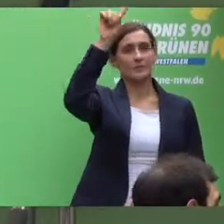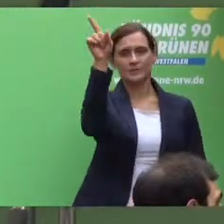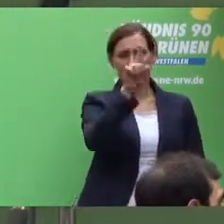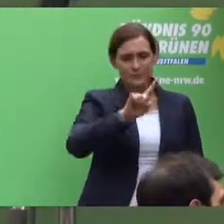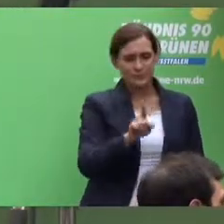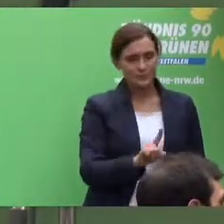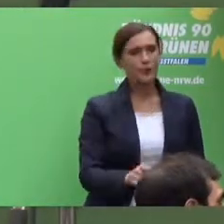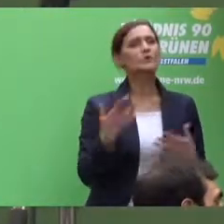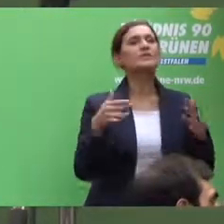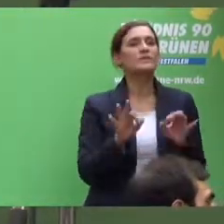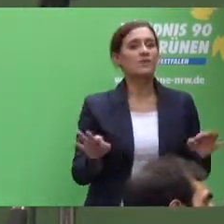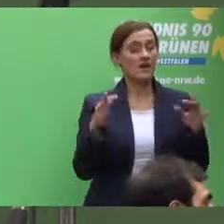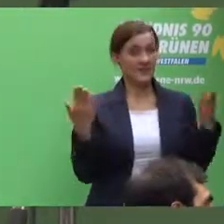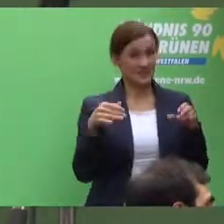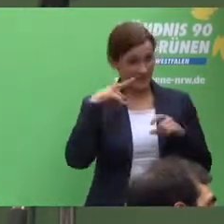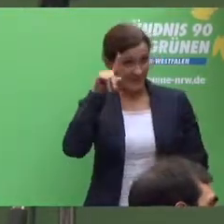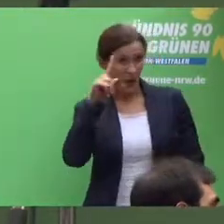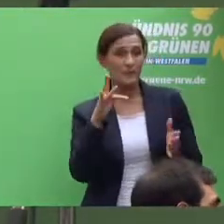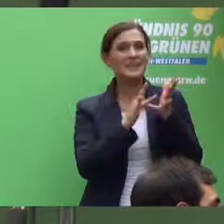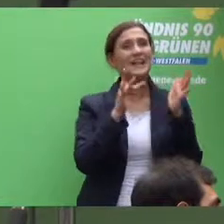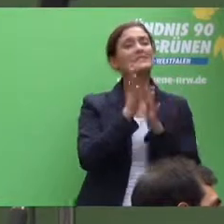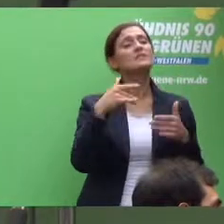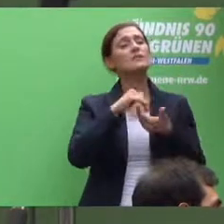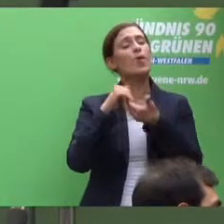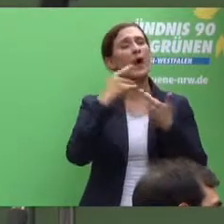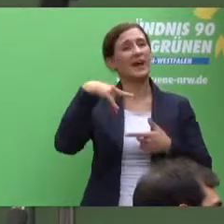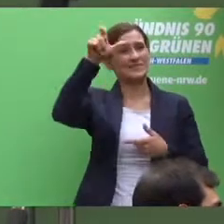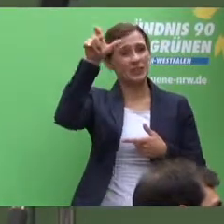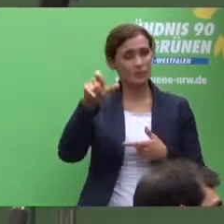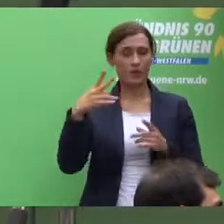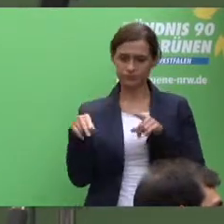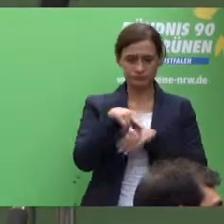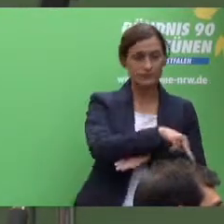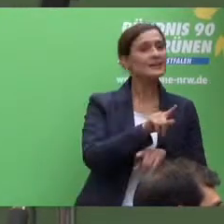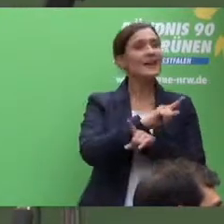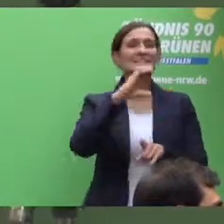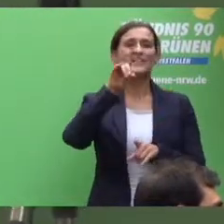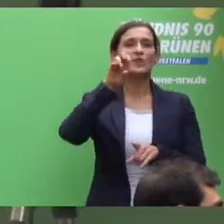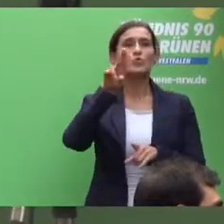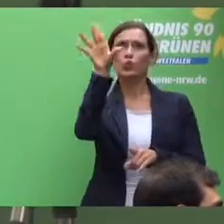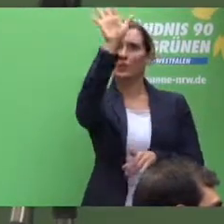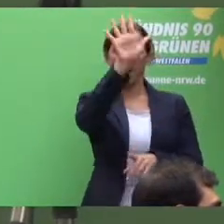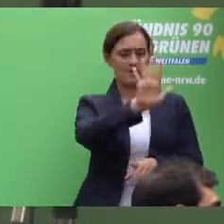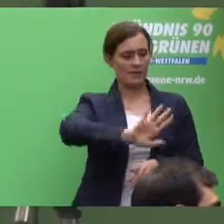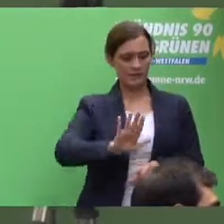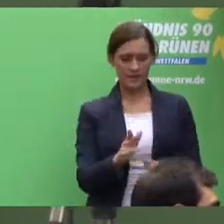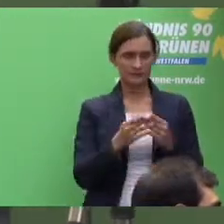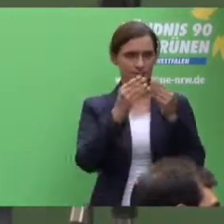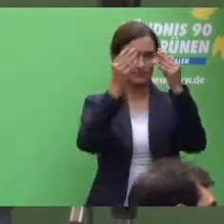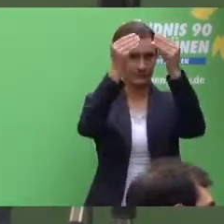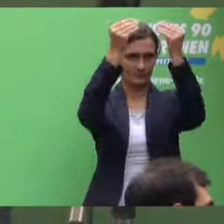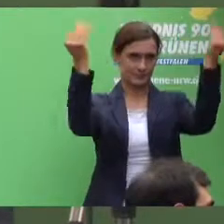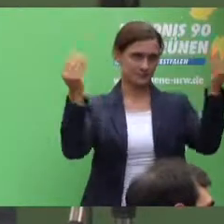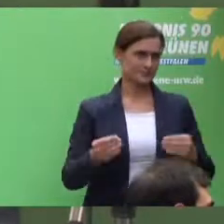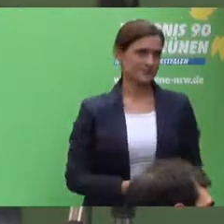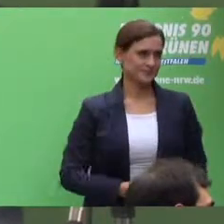Zeitpunkt, dass euch ein christdemokratischer Ministerpräsident fürs Fahrrad läuft.